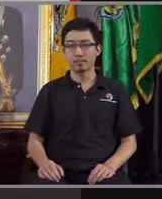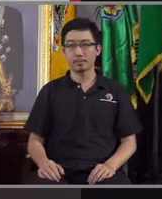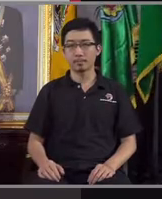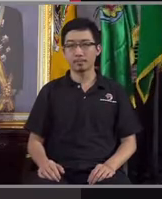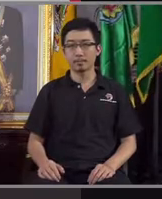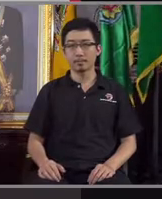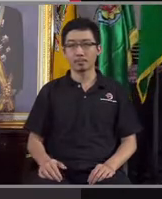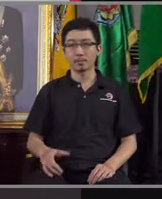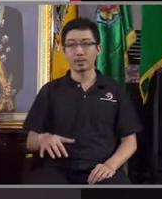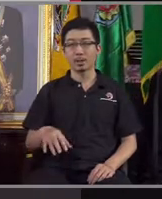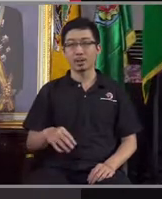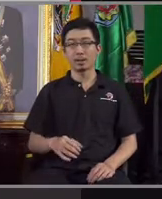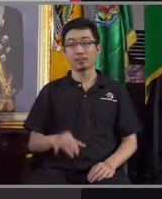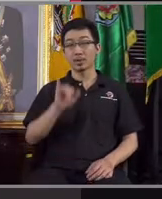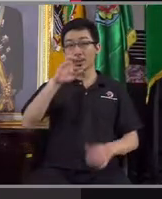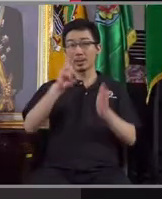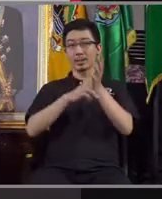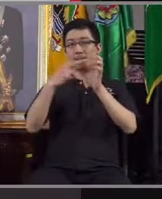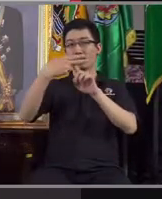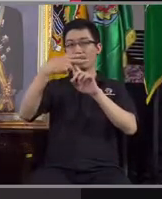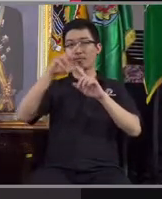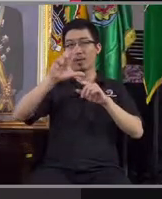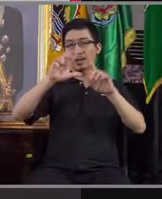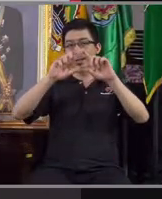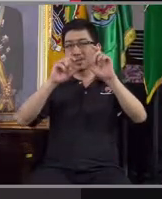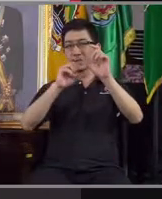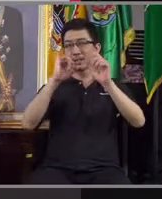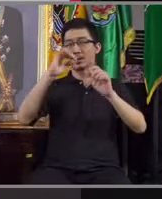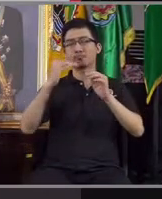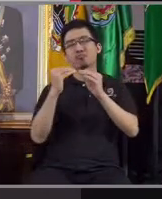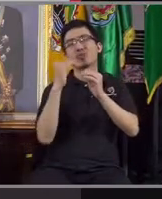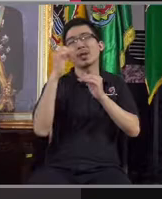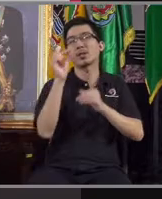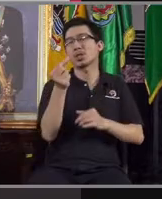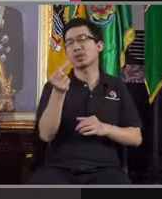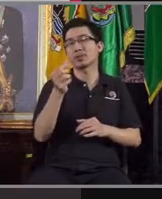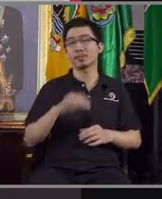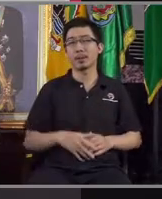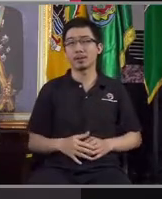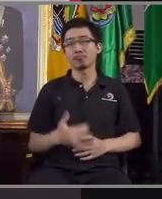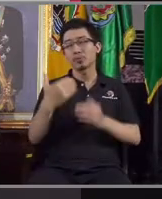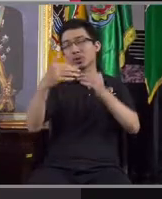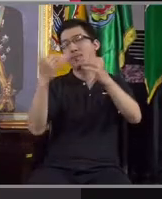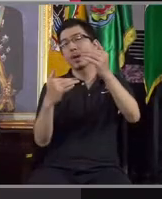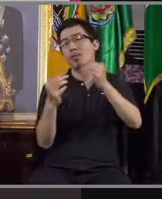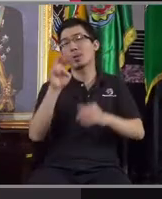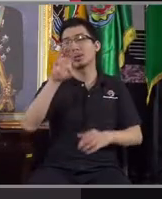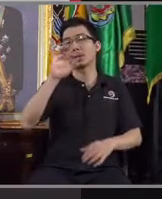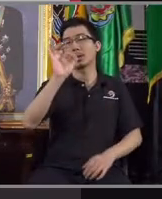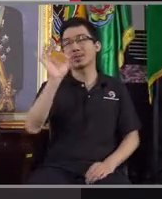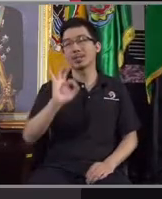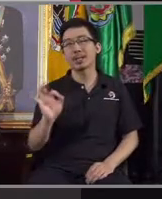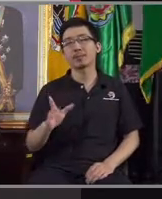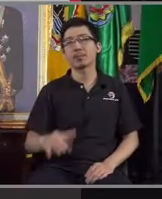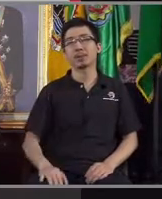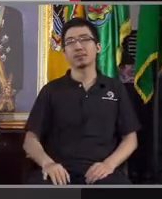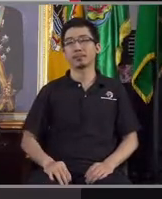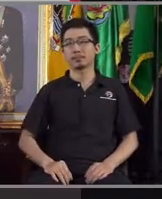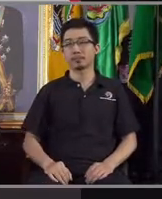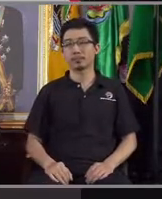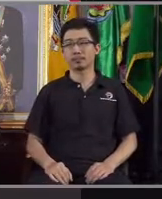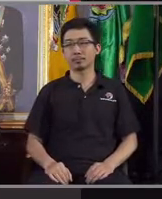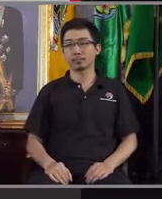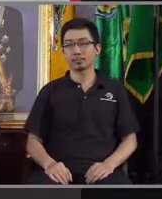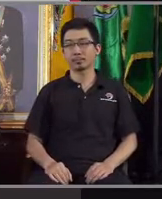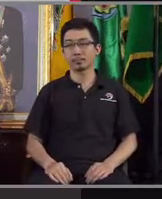Sedangkan untuk inflasi agak naik sedikit, namun alhamdulillah masih di bawah 3% dan terkendali. Pertumbuhan ekonomi kita